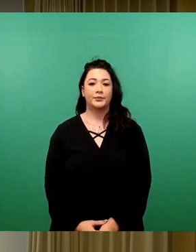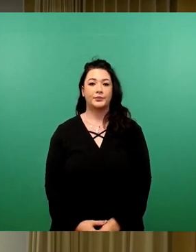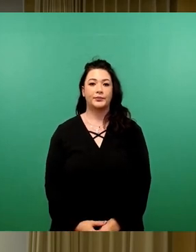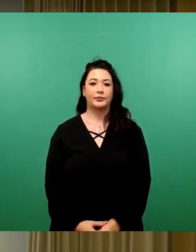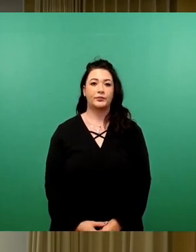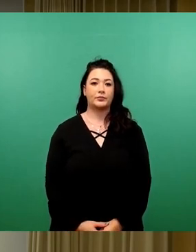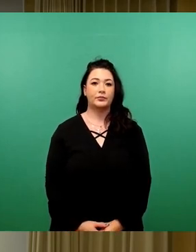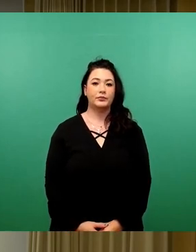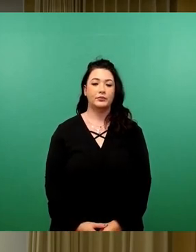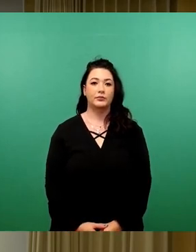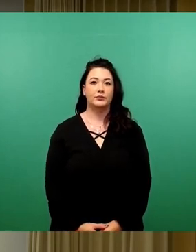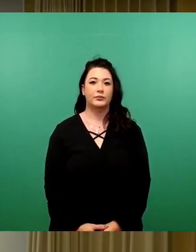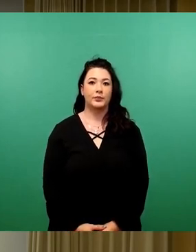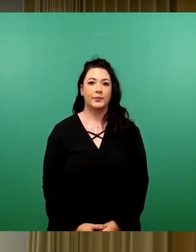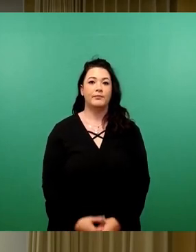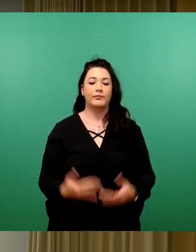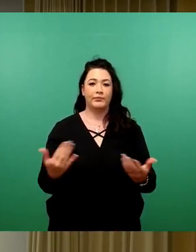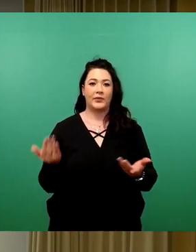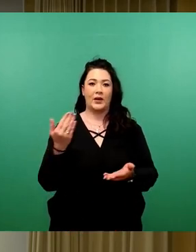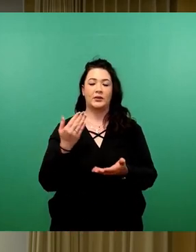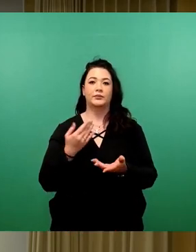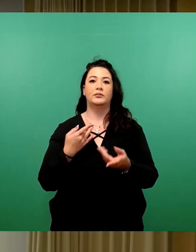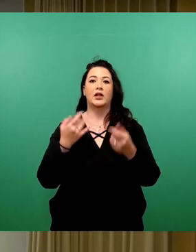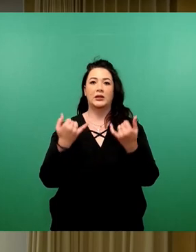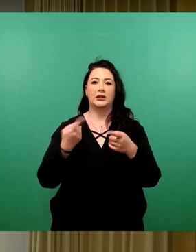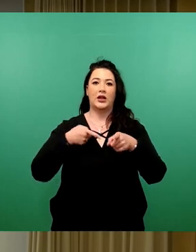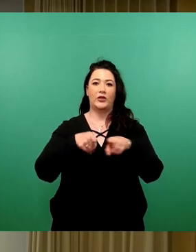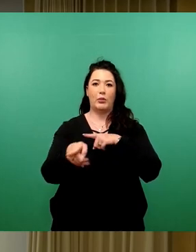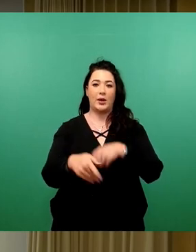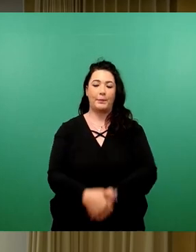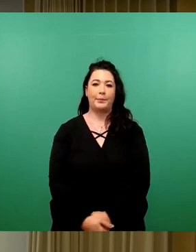So, wir setzen fort. FDP, Herr Sastrow.